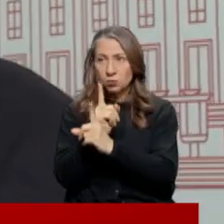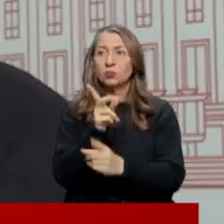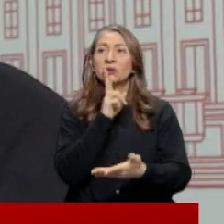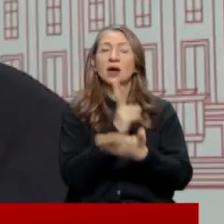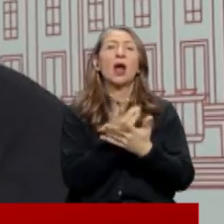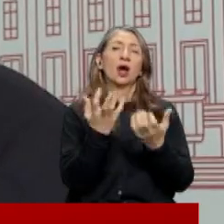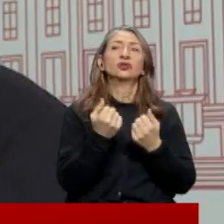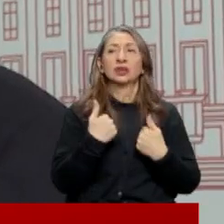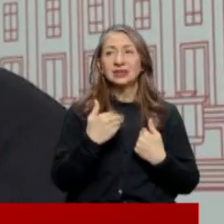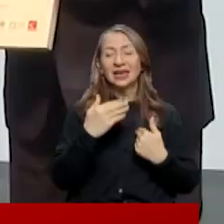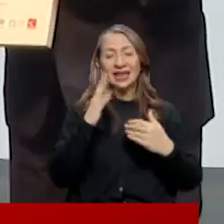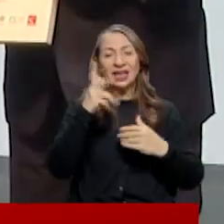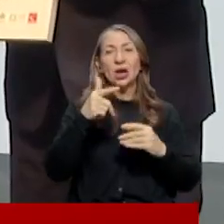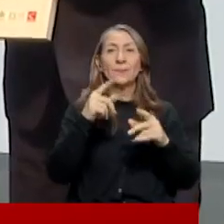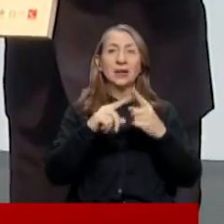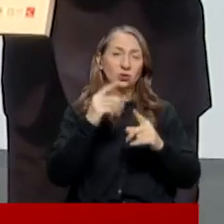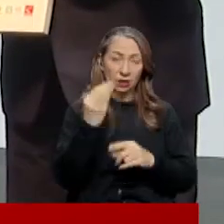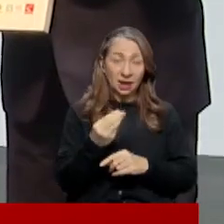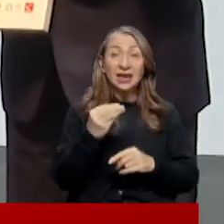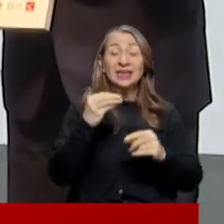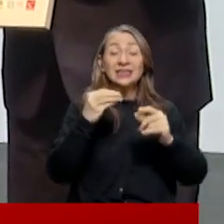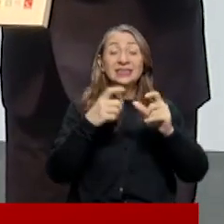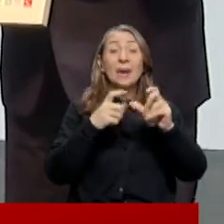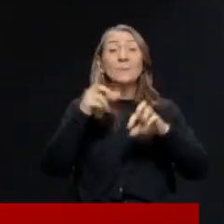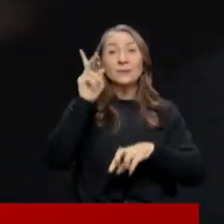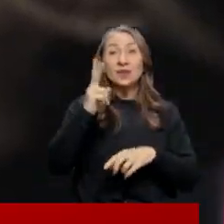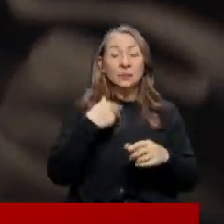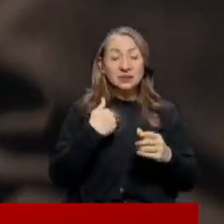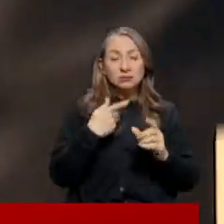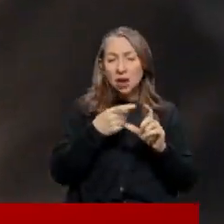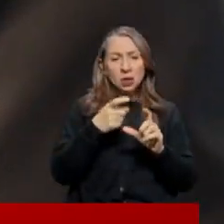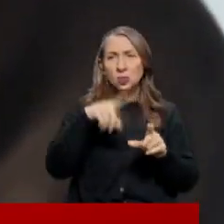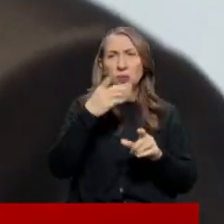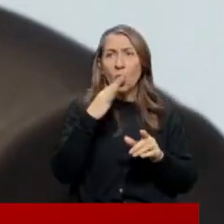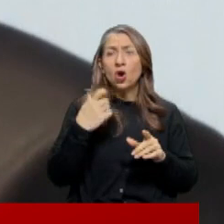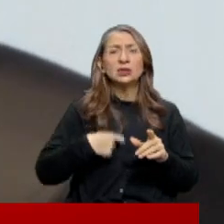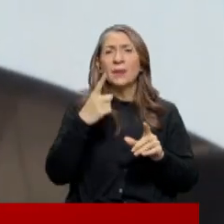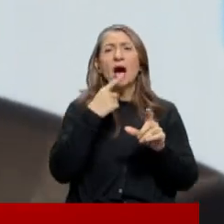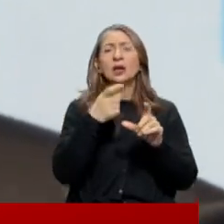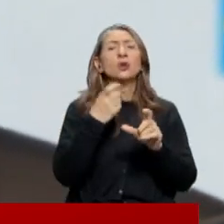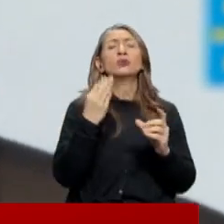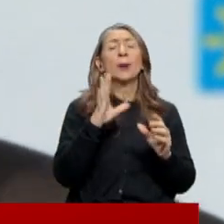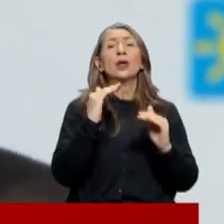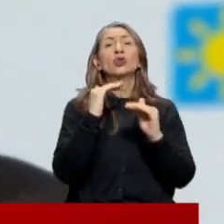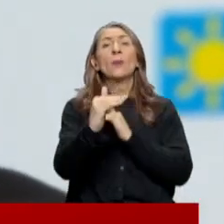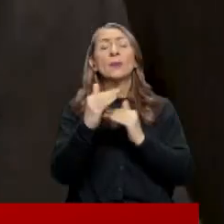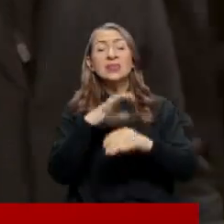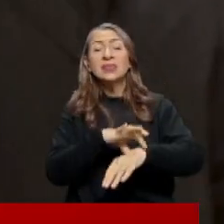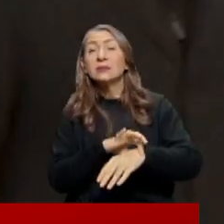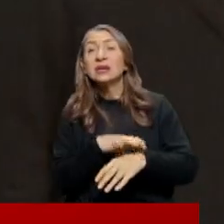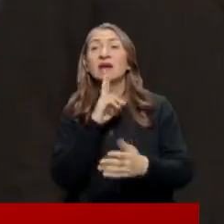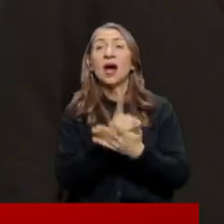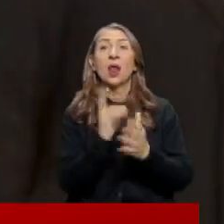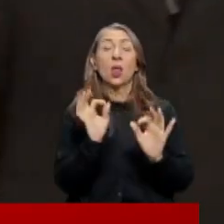kararı alacağız Gelecek Partisi olarak. Saadet Partisi lideri anket gündemimizde yok demişti. Özel bir anket olmayacak ama kamuoyunun nabzı kararda